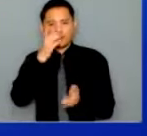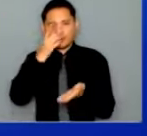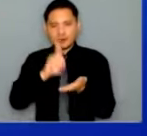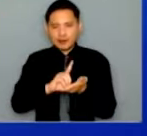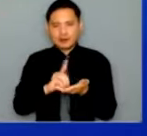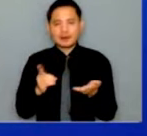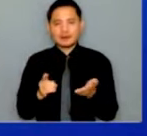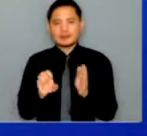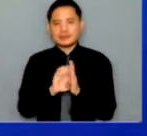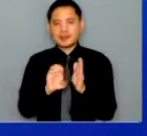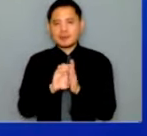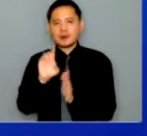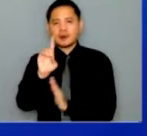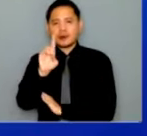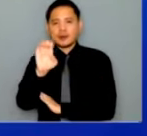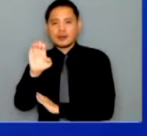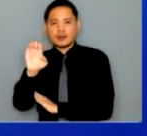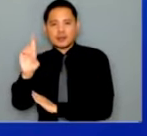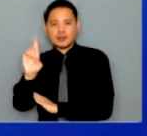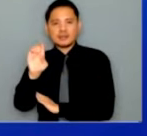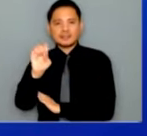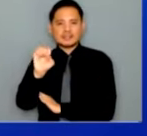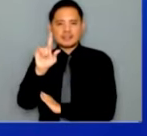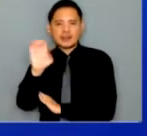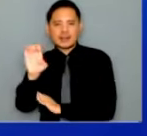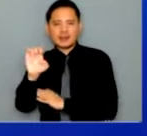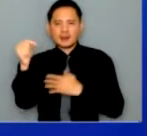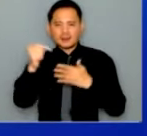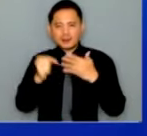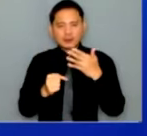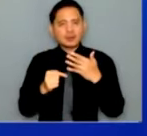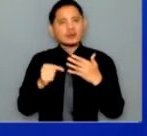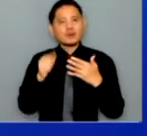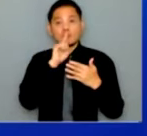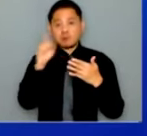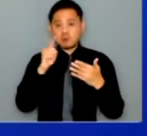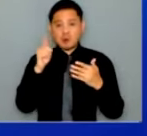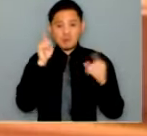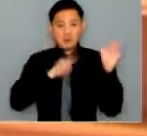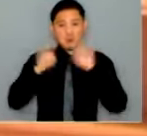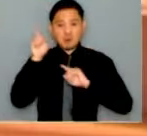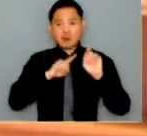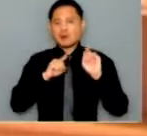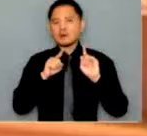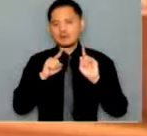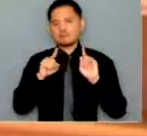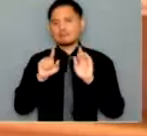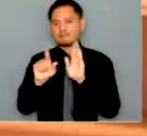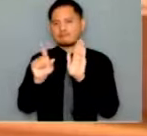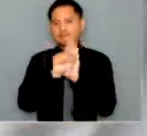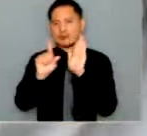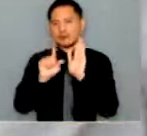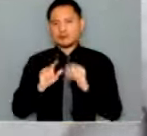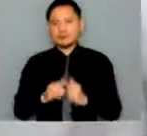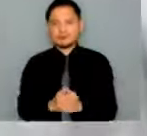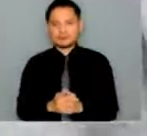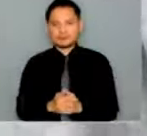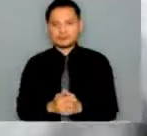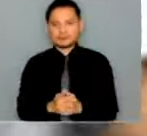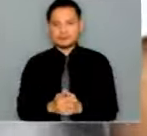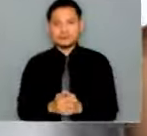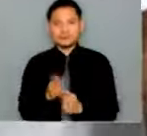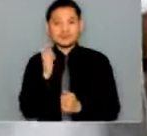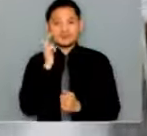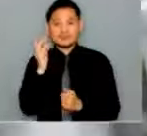sale ay isang krimen ayon sa Article 172 ng Revised Penal Code. Sa kasong napanood natin, ang pamimeke